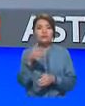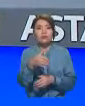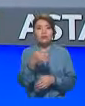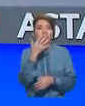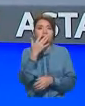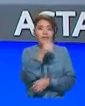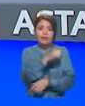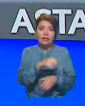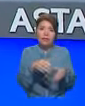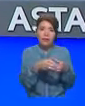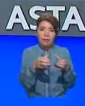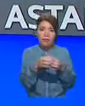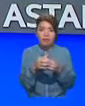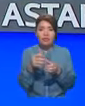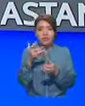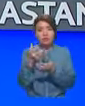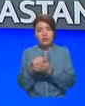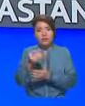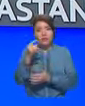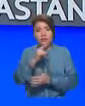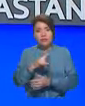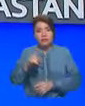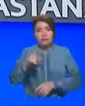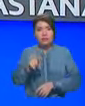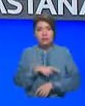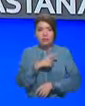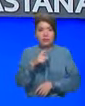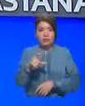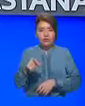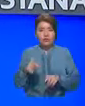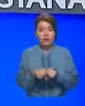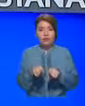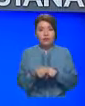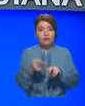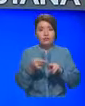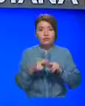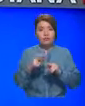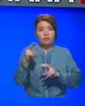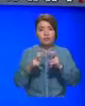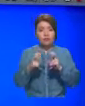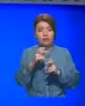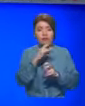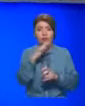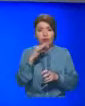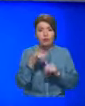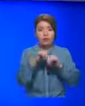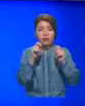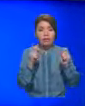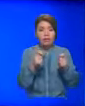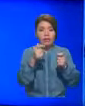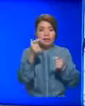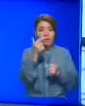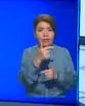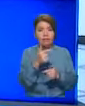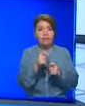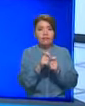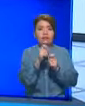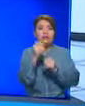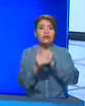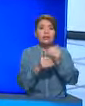иностранные компании, так и отечественные. Специалисты сферы уверены, таких производств может быть сотни по всей стране, если грамотно развивать